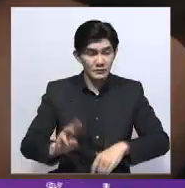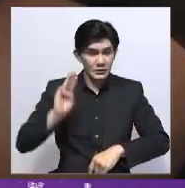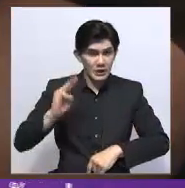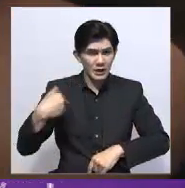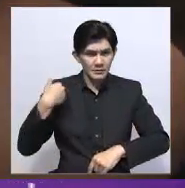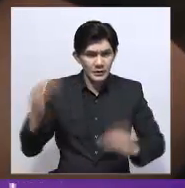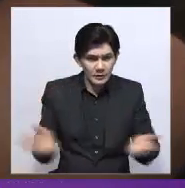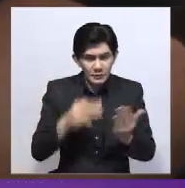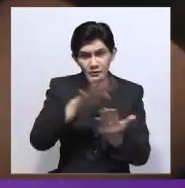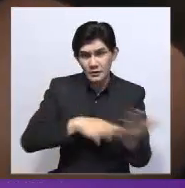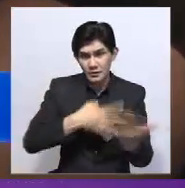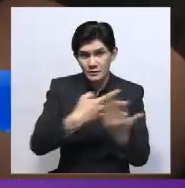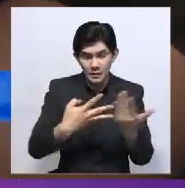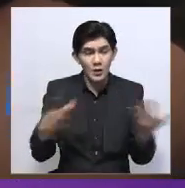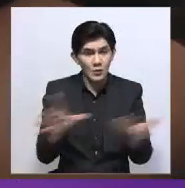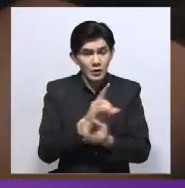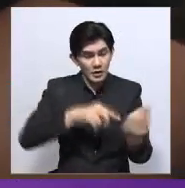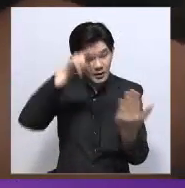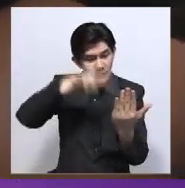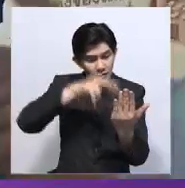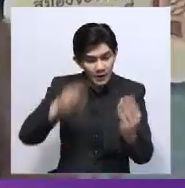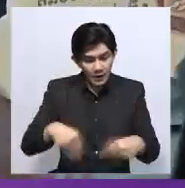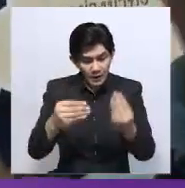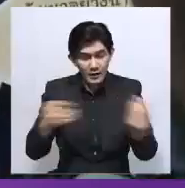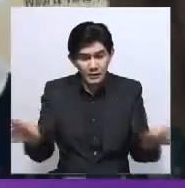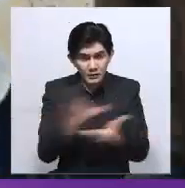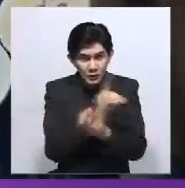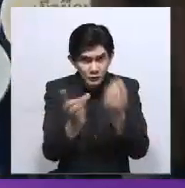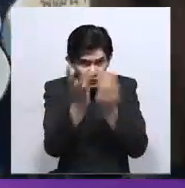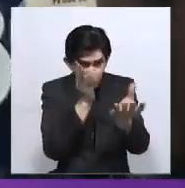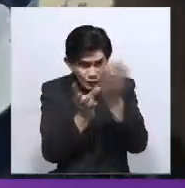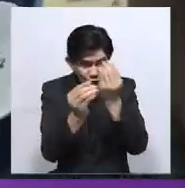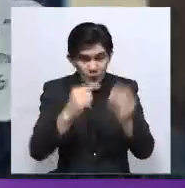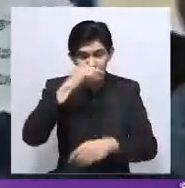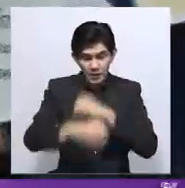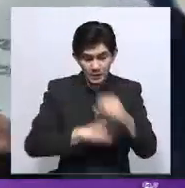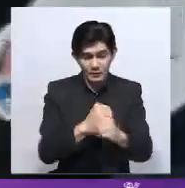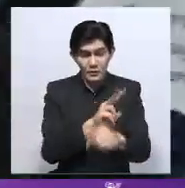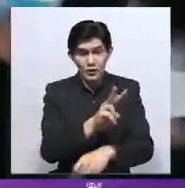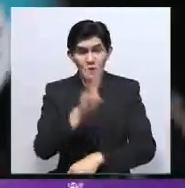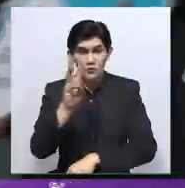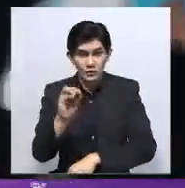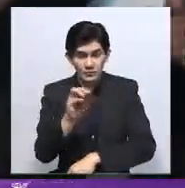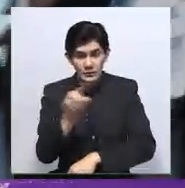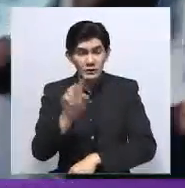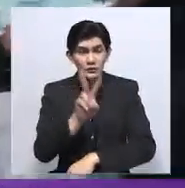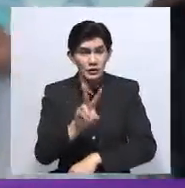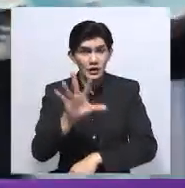ส่งเสริมแผนแม่บทวัฒนธรรมการอ่านสู่สังคมแห่งการเรียนรู้ของไทยปี2560